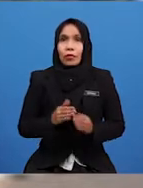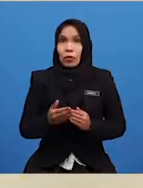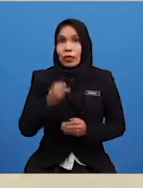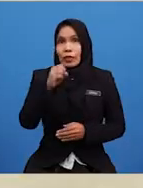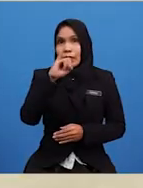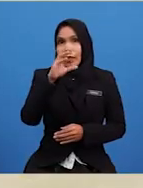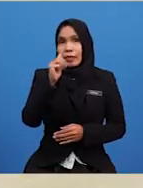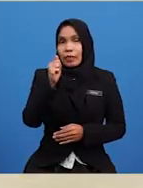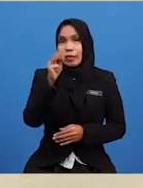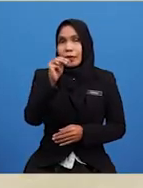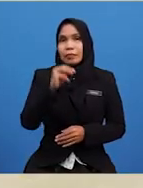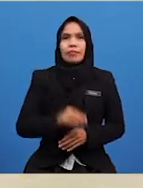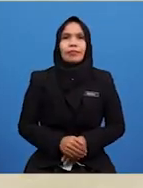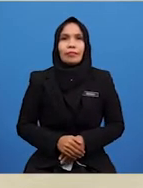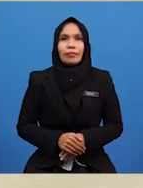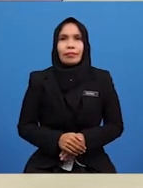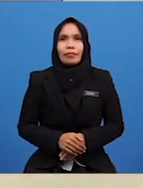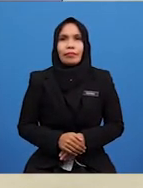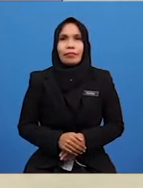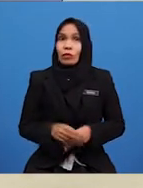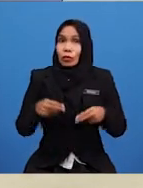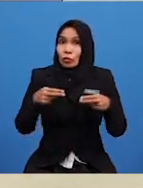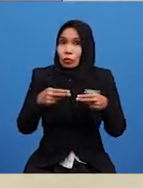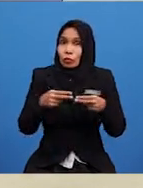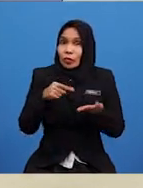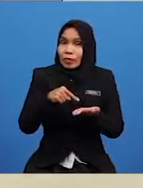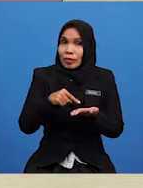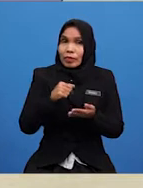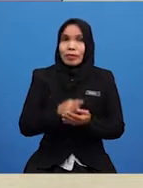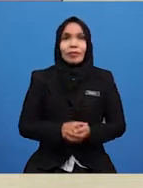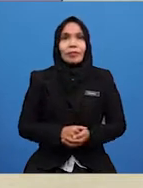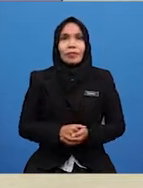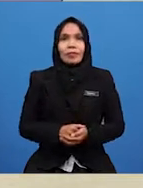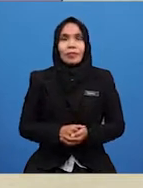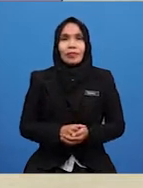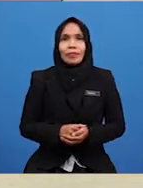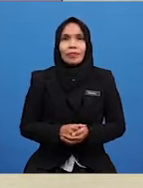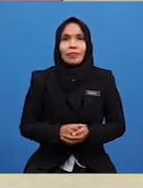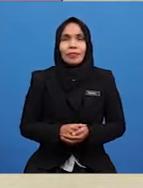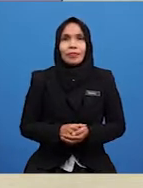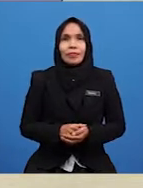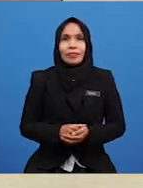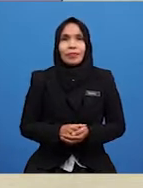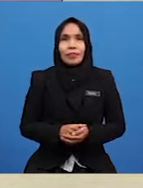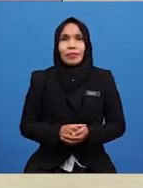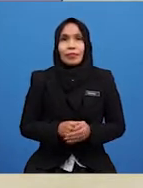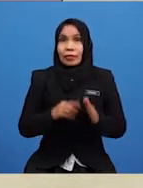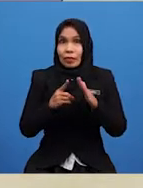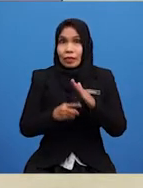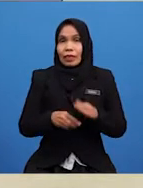Shah. Hubungan dengan Siam dijalinkan atas dasar diplomatik dan perdagangan.